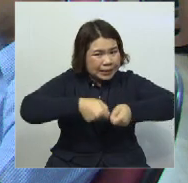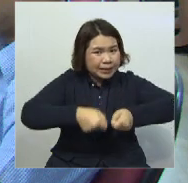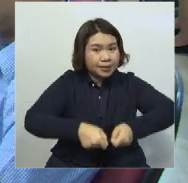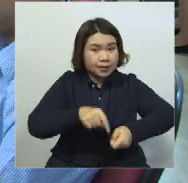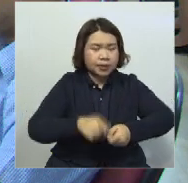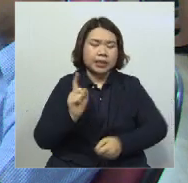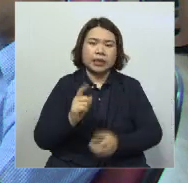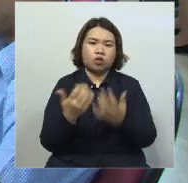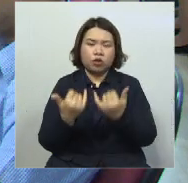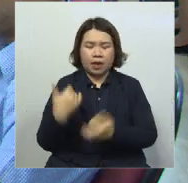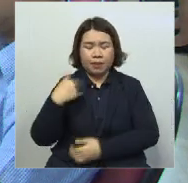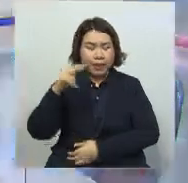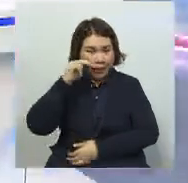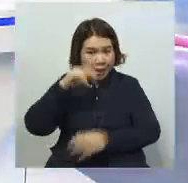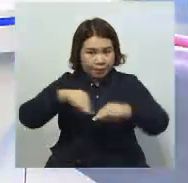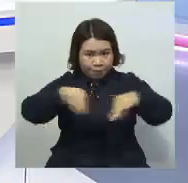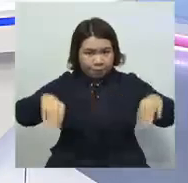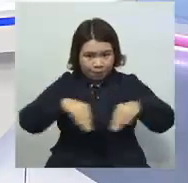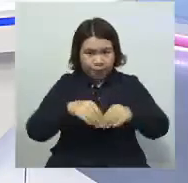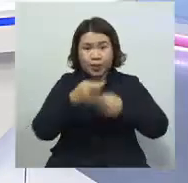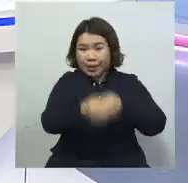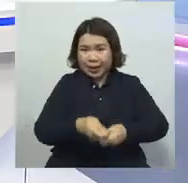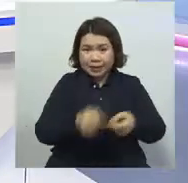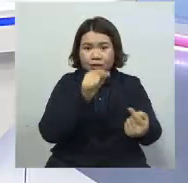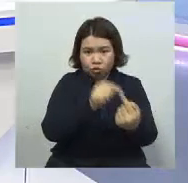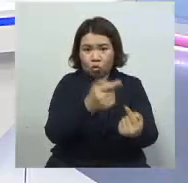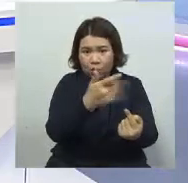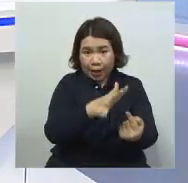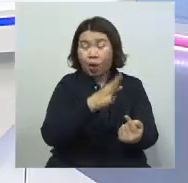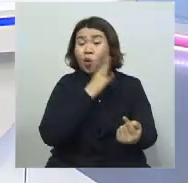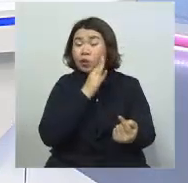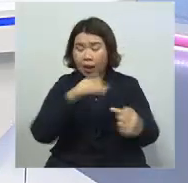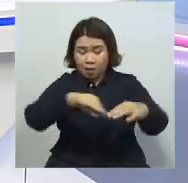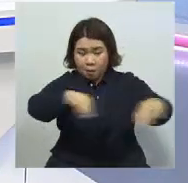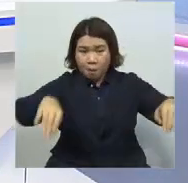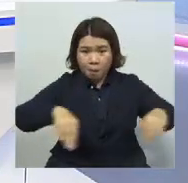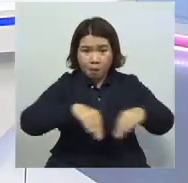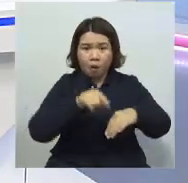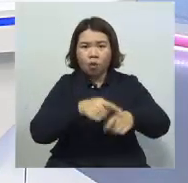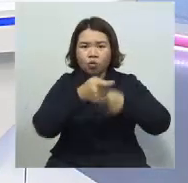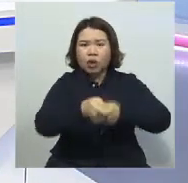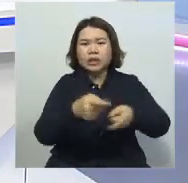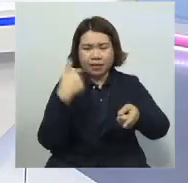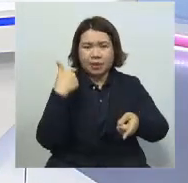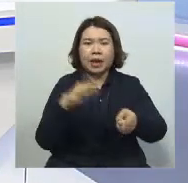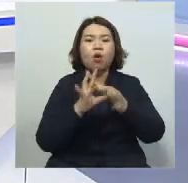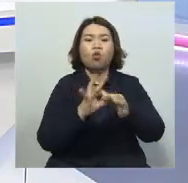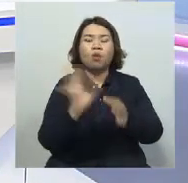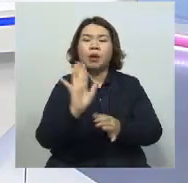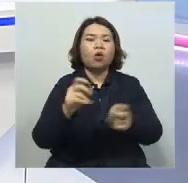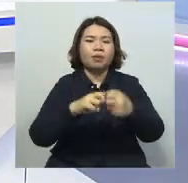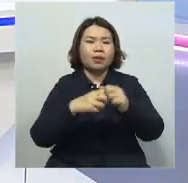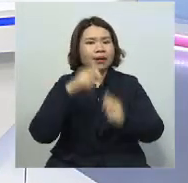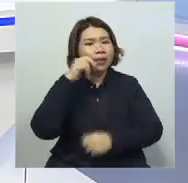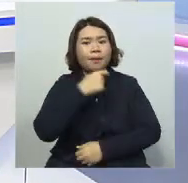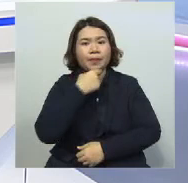รามีบ่อน้ำบาดาลเกี่ยวกับเรื่องของภาคการเกษตรอยู่แล้วเพราะฉะนั้นถ้าเกิดว่าพื้นที่ไหนมีบ่อน้ำด้านการเกษตรก็ไม่ต้องห่วงเกี่ยวกับเรื่องของภัยแล้